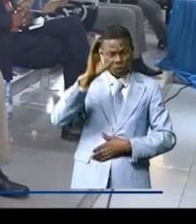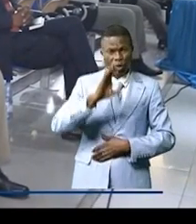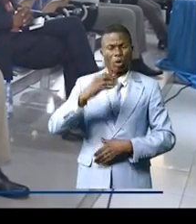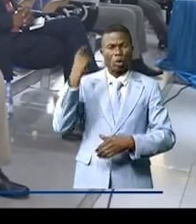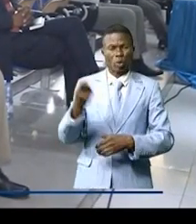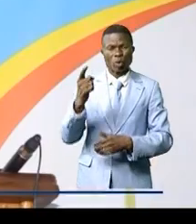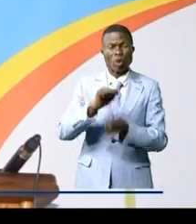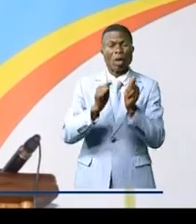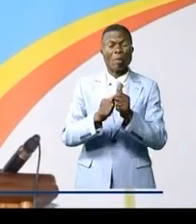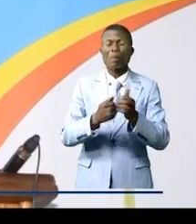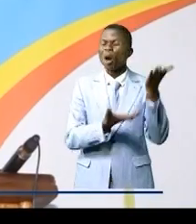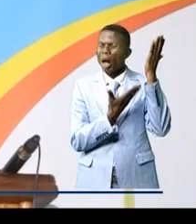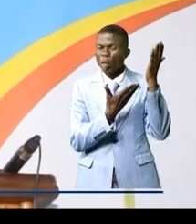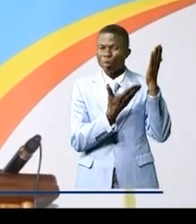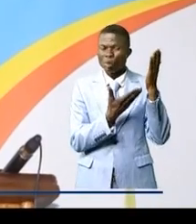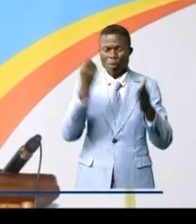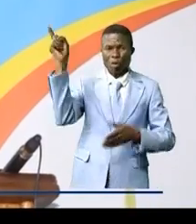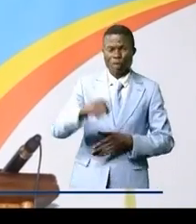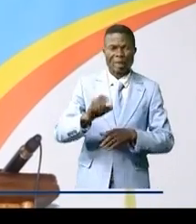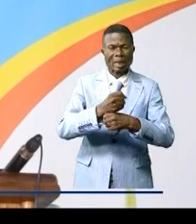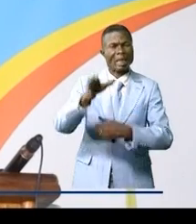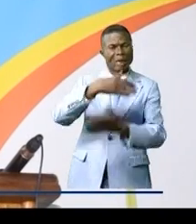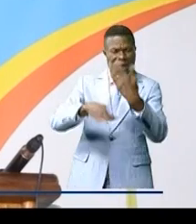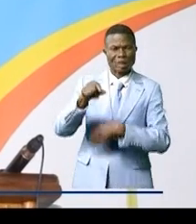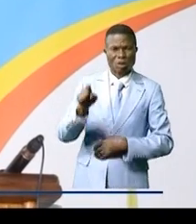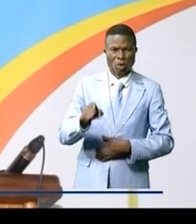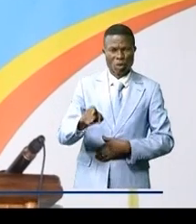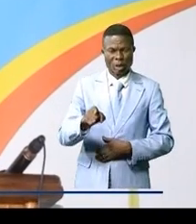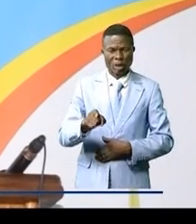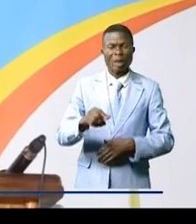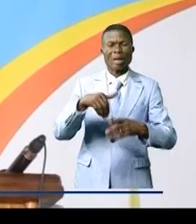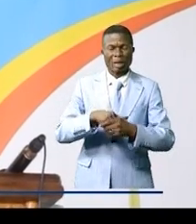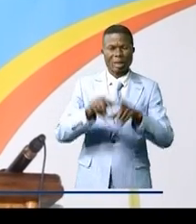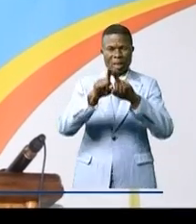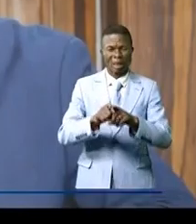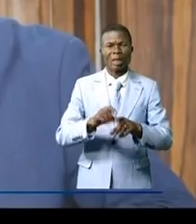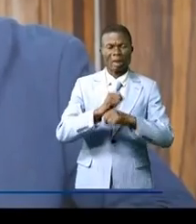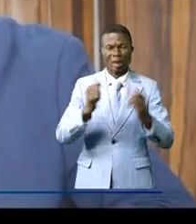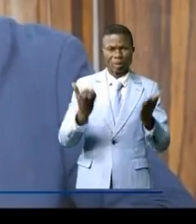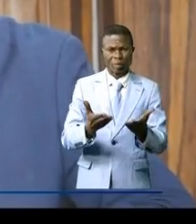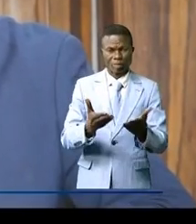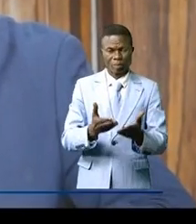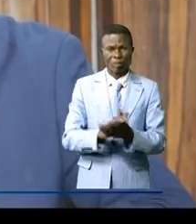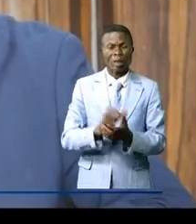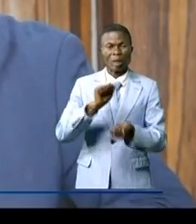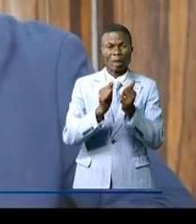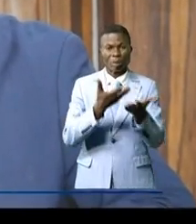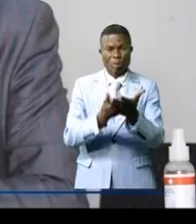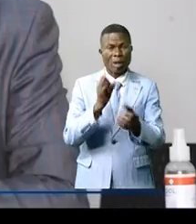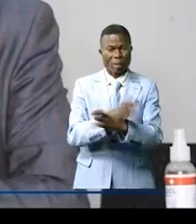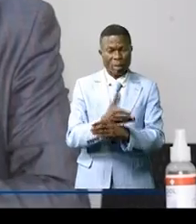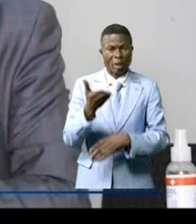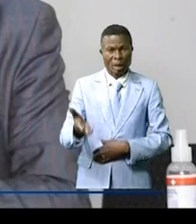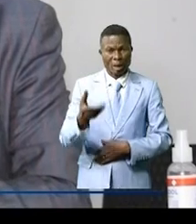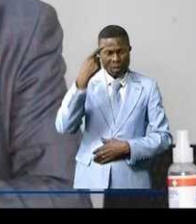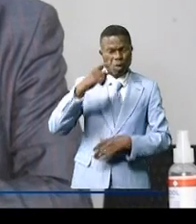les événements de cette envergure pour perturber l'ordre établi. Le carquois est déjà rempli